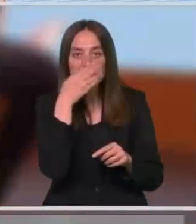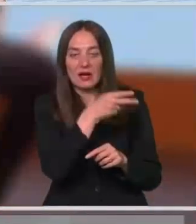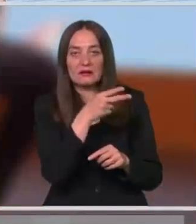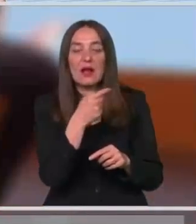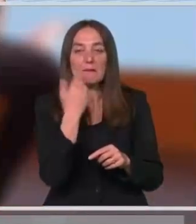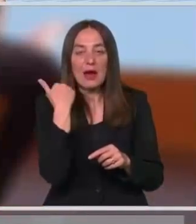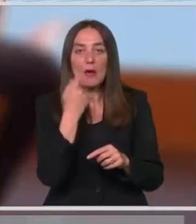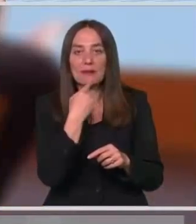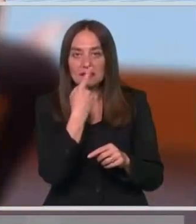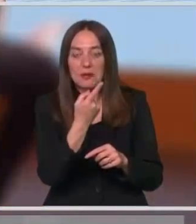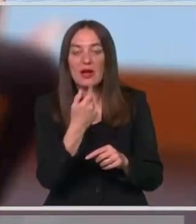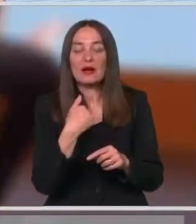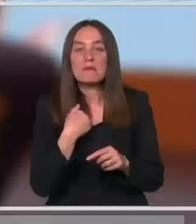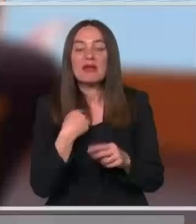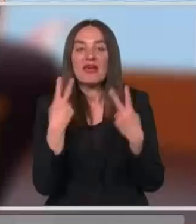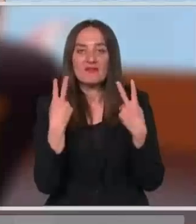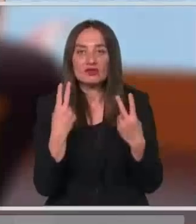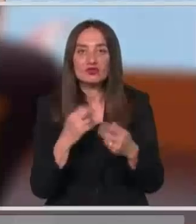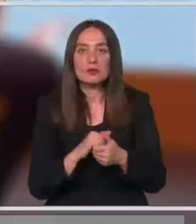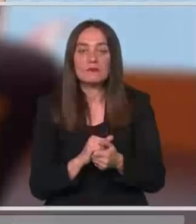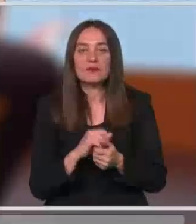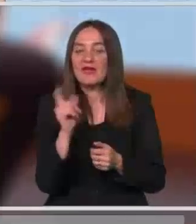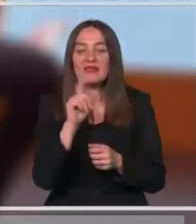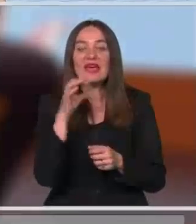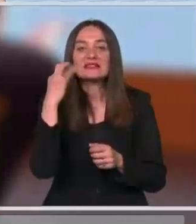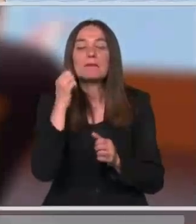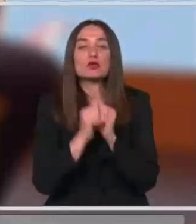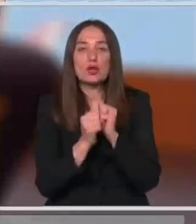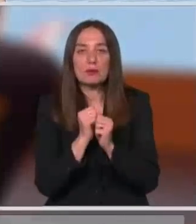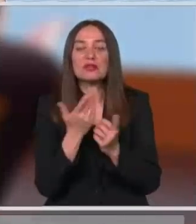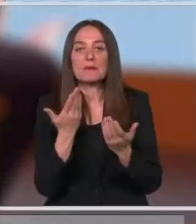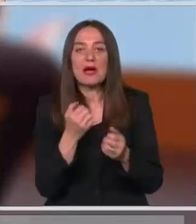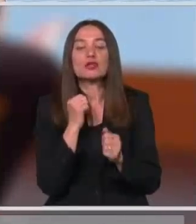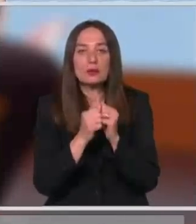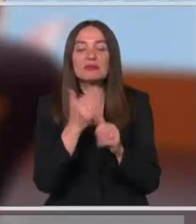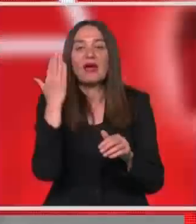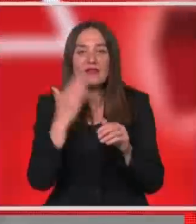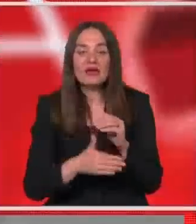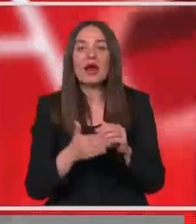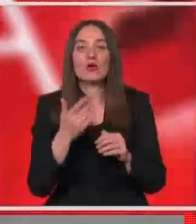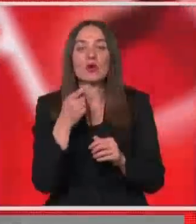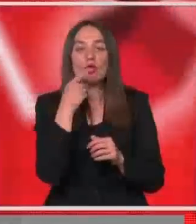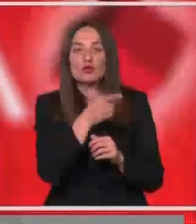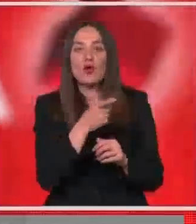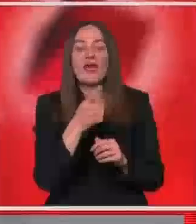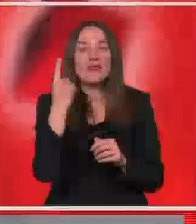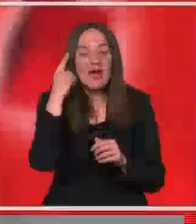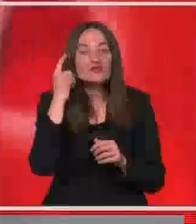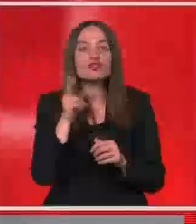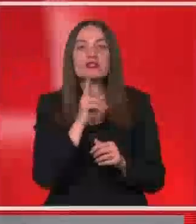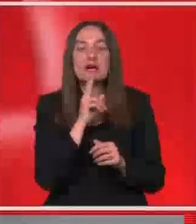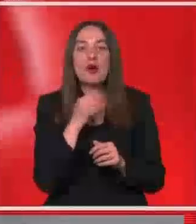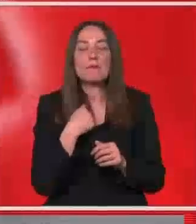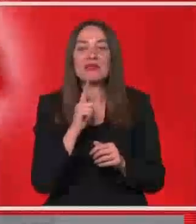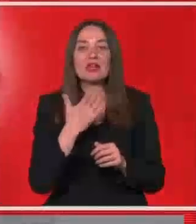Malo pre sam rekao, veoma meni važno da... Kako? Nije samo zloupotreba. Pa dobro, zloupotreba, ali na kraju krajeva to je način na koji mi